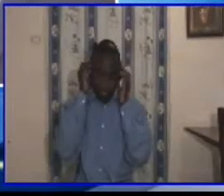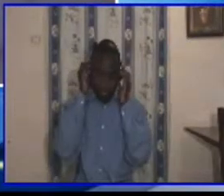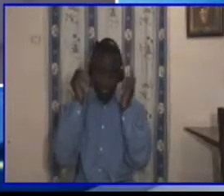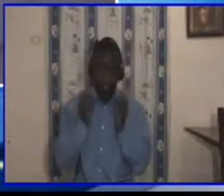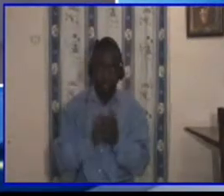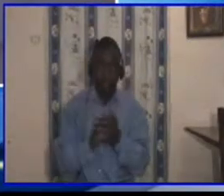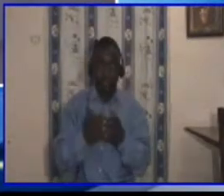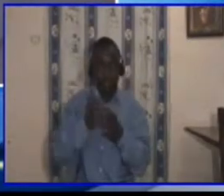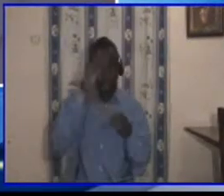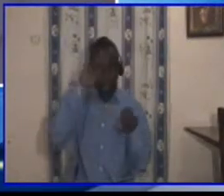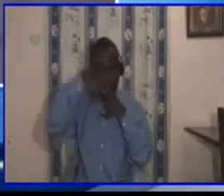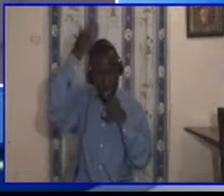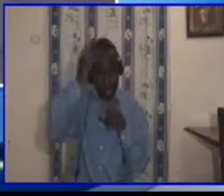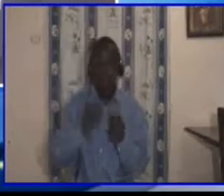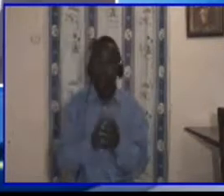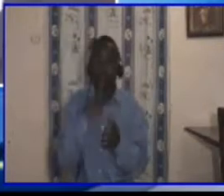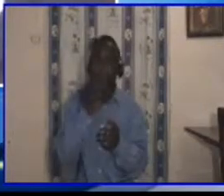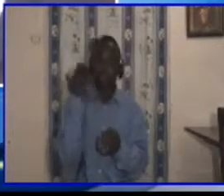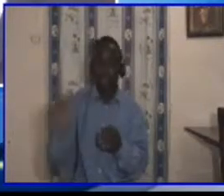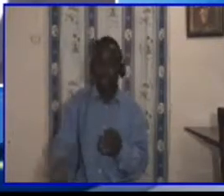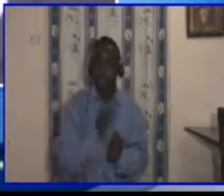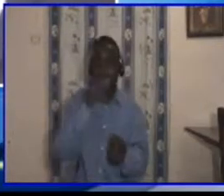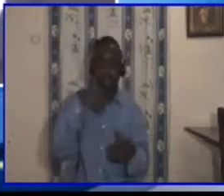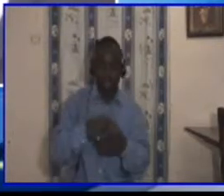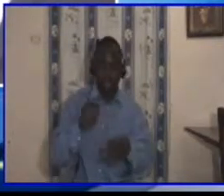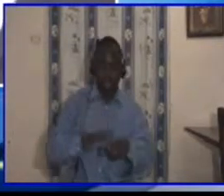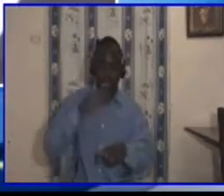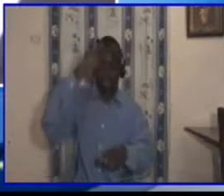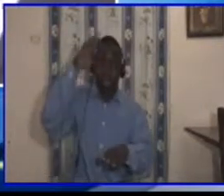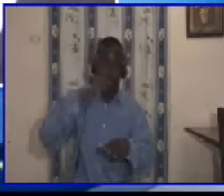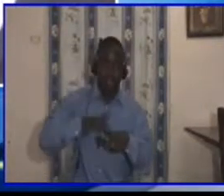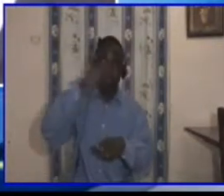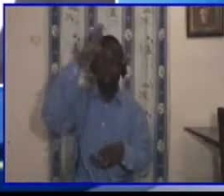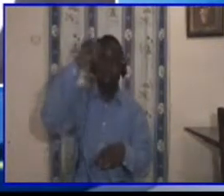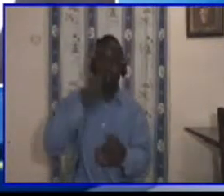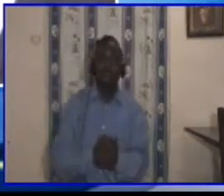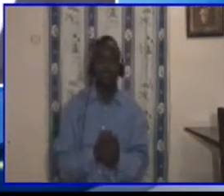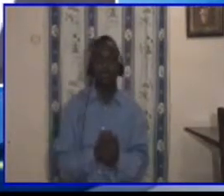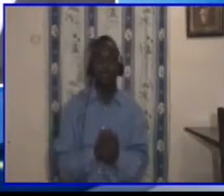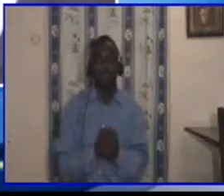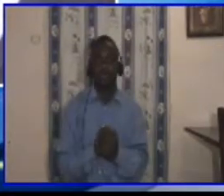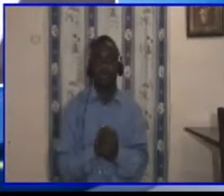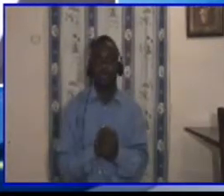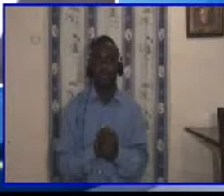egli fu portato nella gloria il 24 dicembre